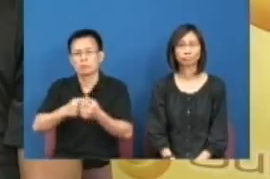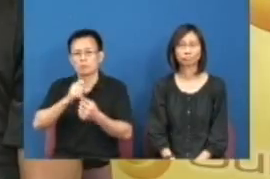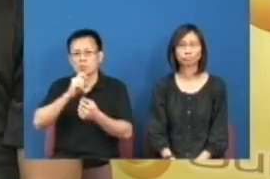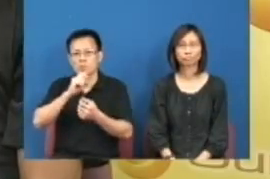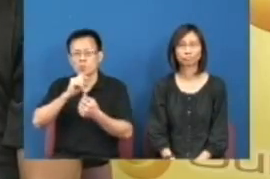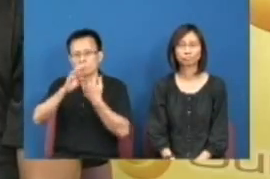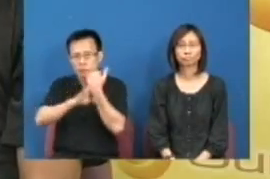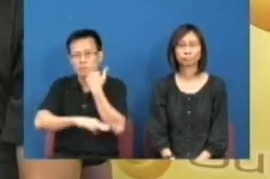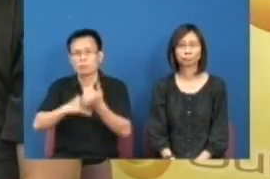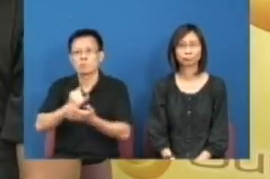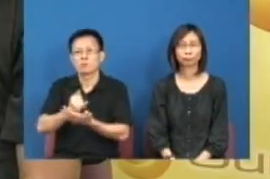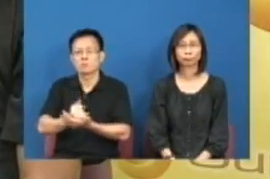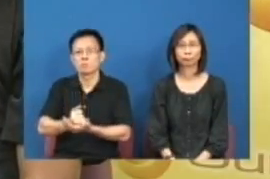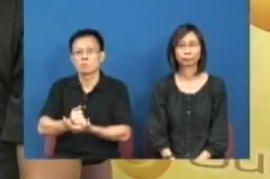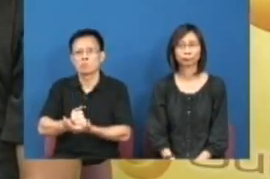個